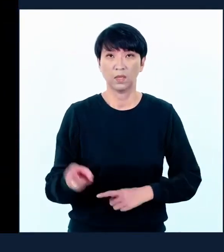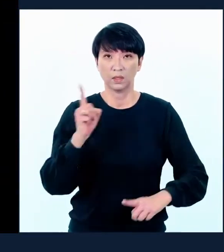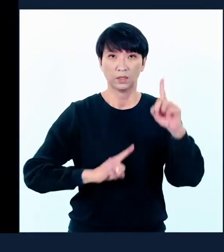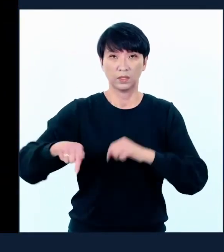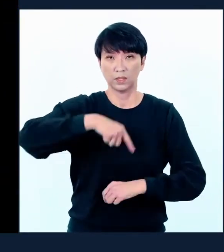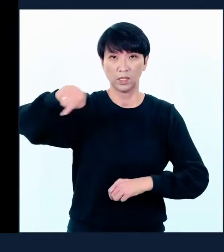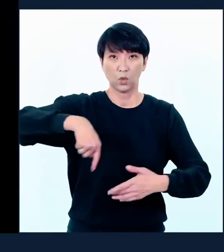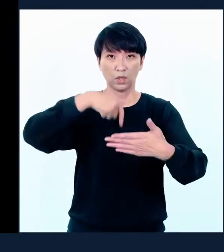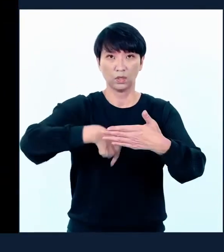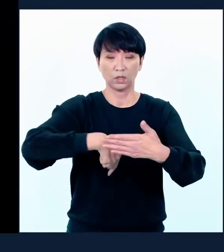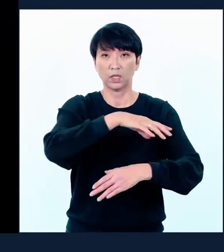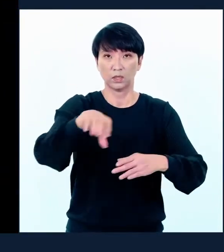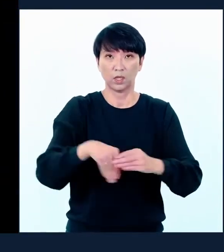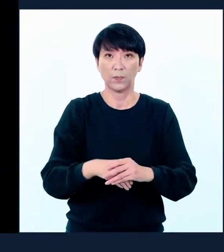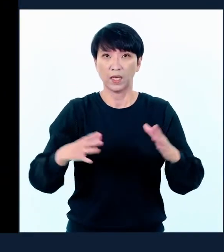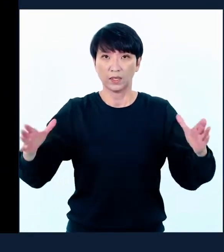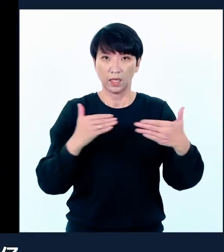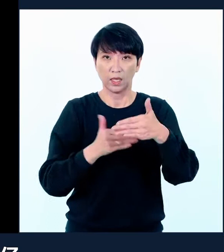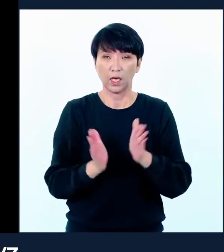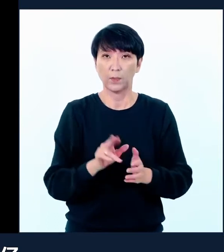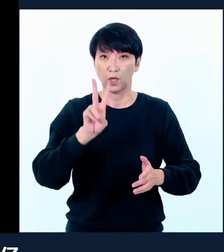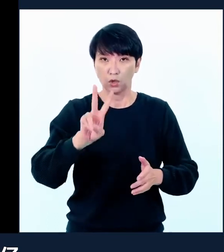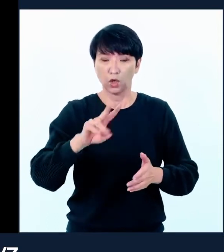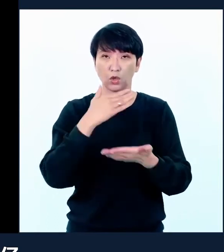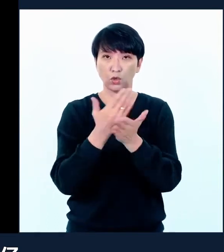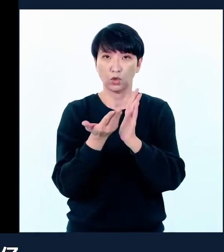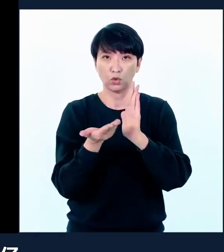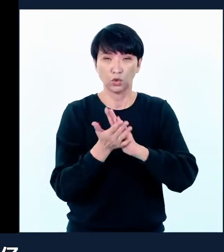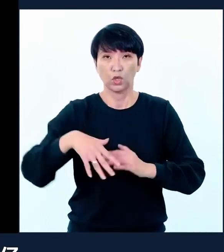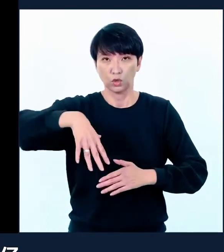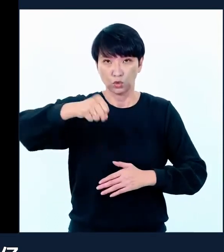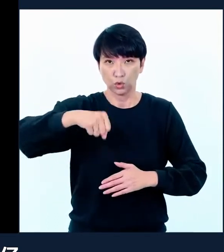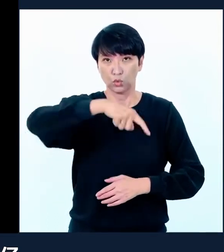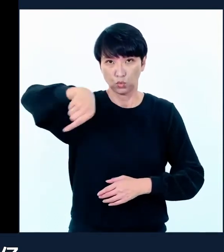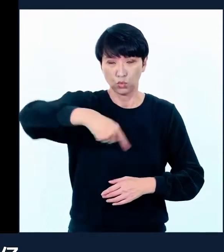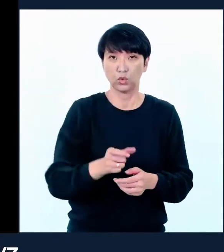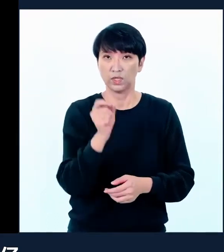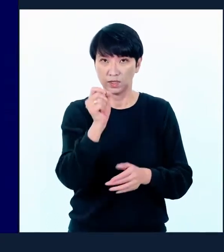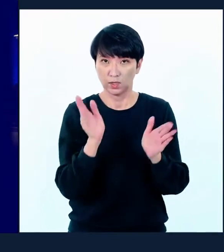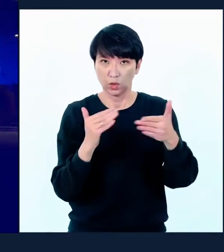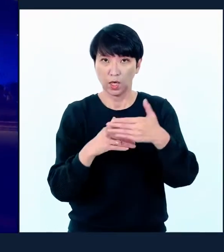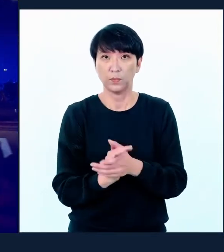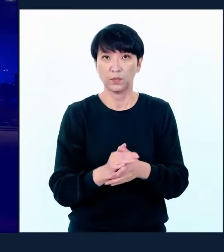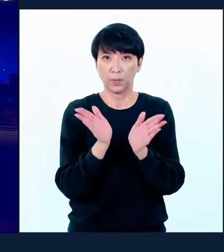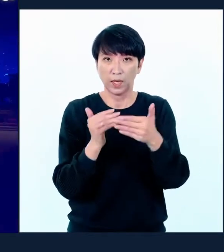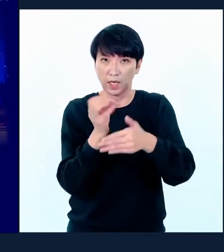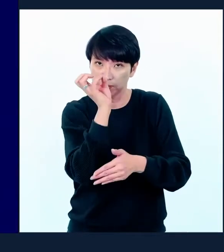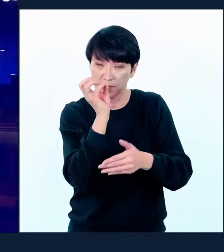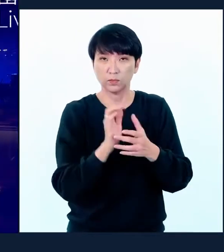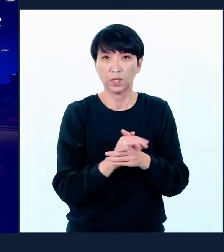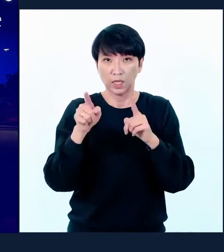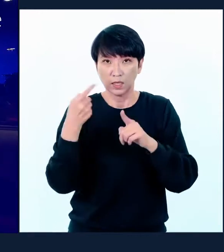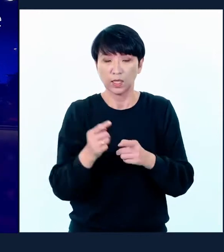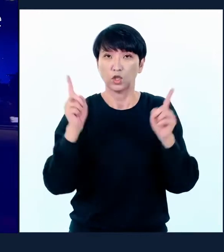自由空间的设施包括大盒、两个多用途空间、细盒和盒仔，还有音乐酒吧留